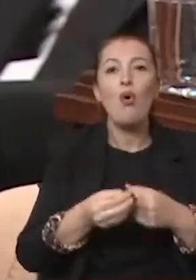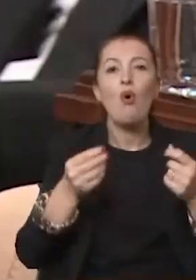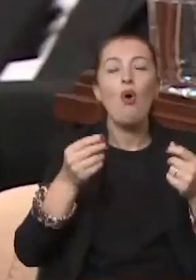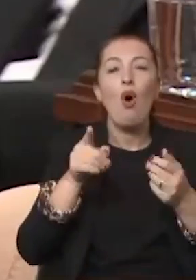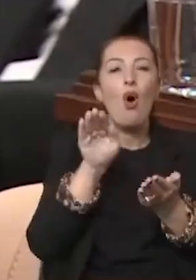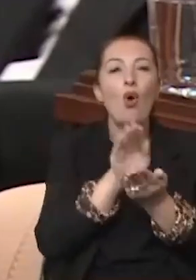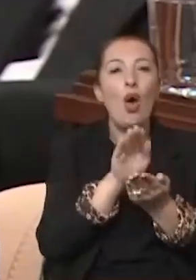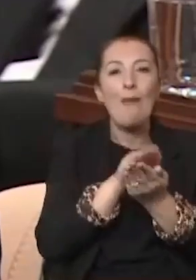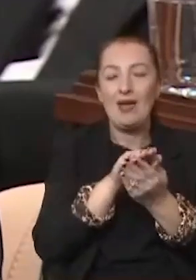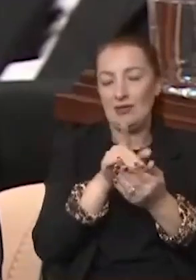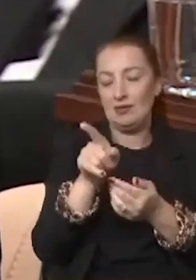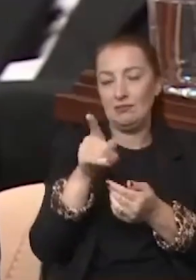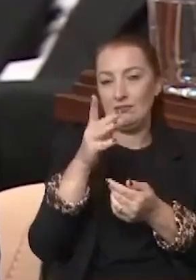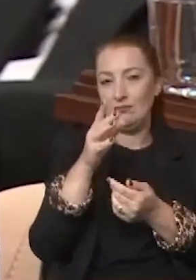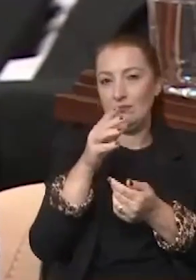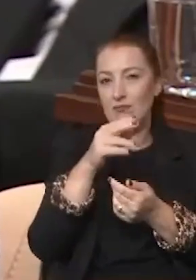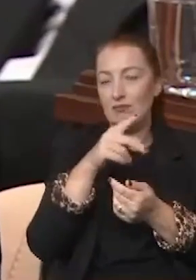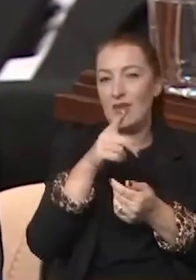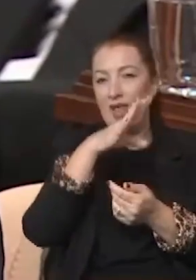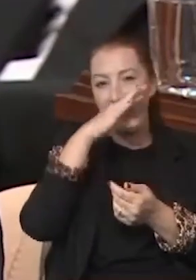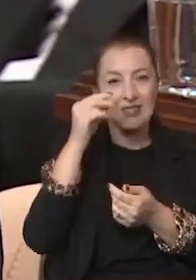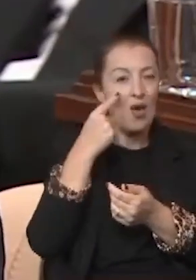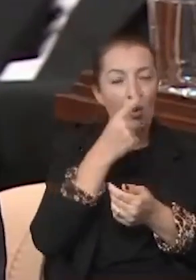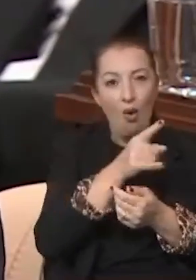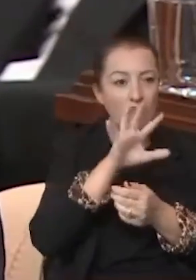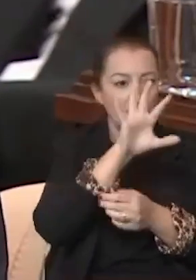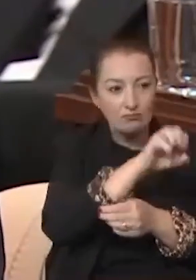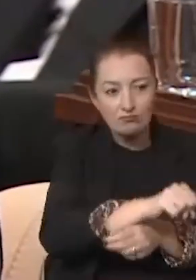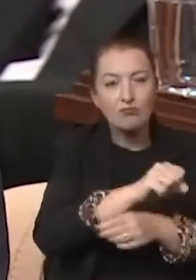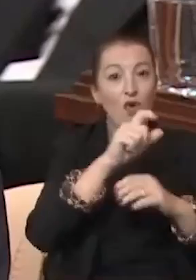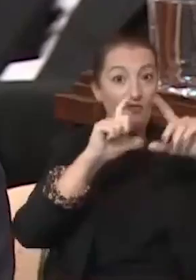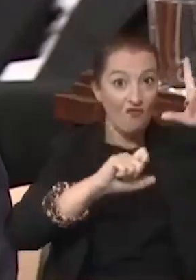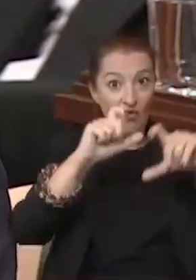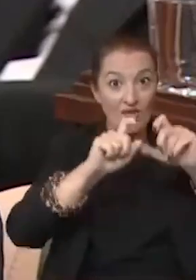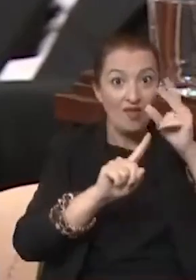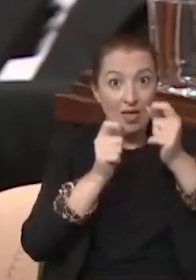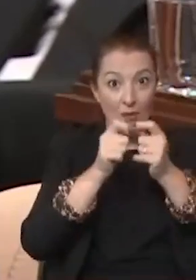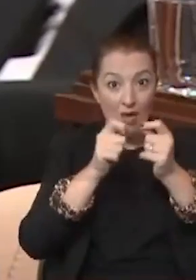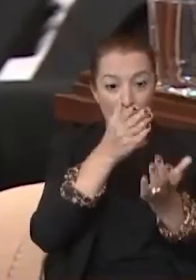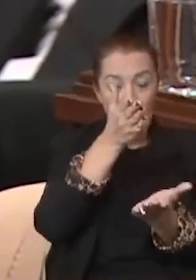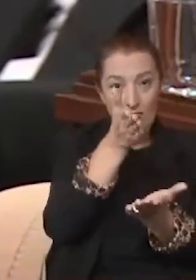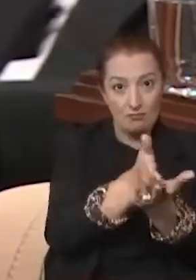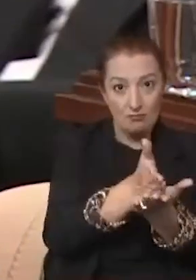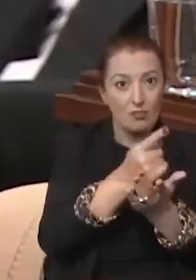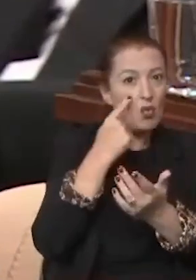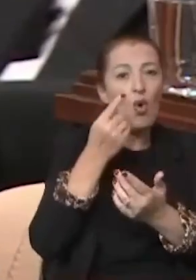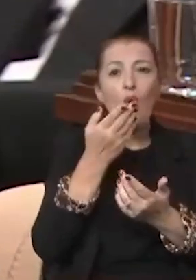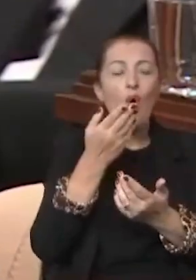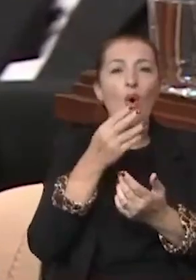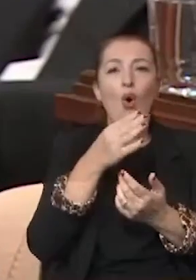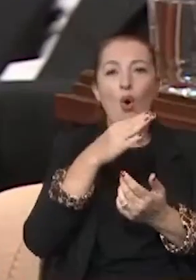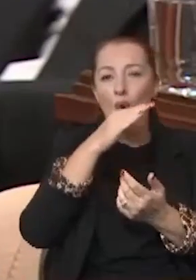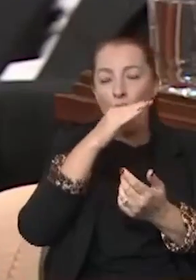köpeğinin bulunduğu, İstanbul Büyükşehir Belediyesi cenaze nakil aracı yazan aracın fotoğrafı üzerinden pudracı İBB